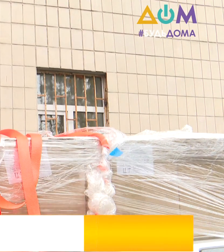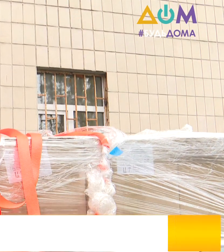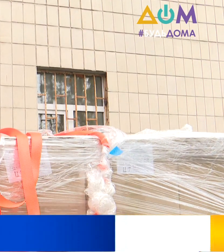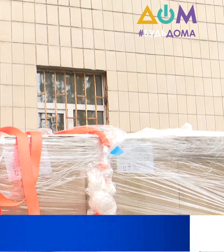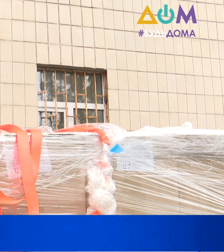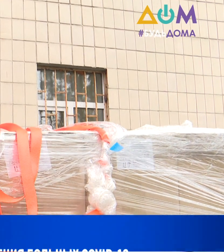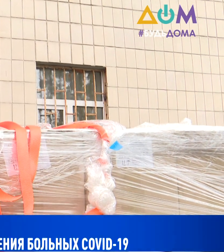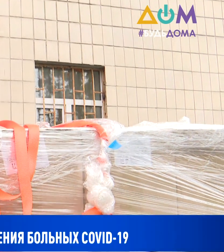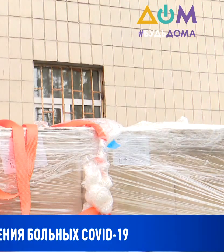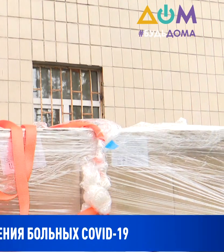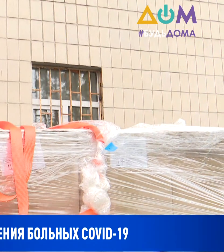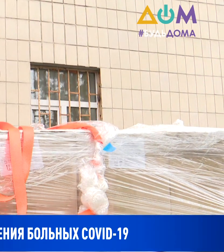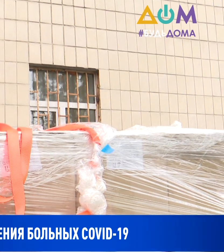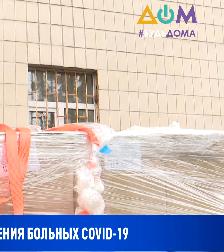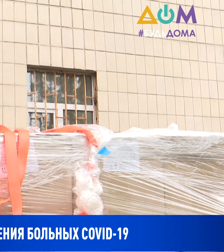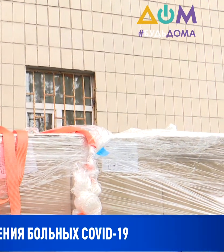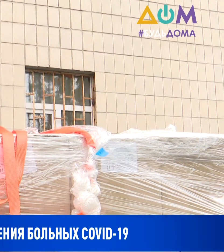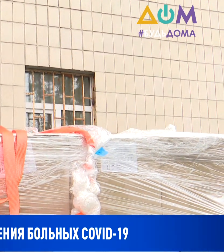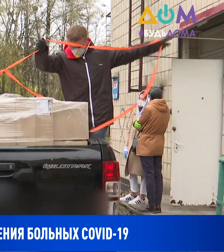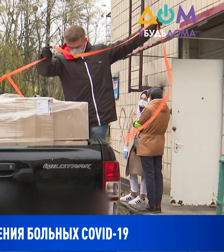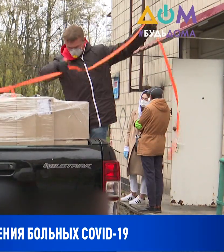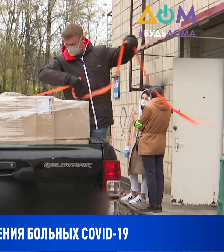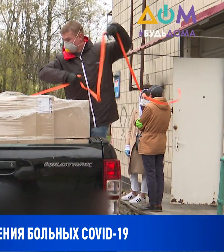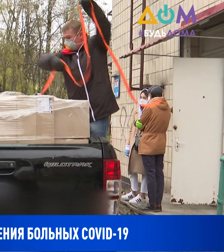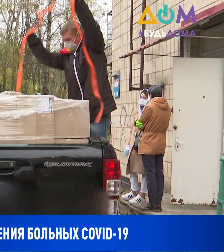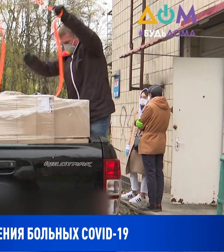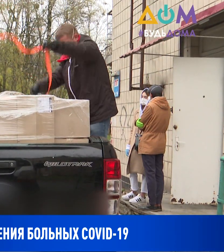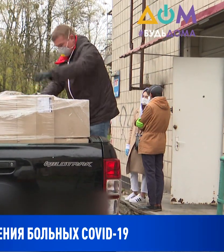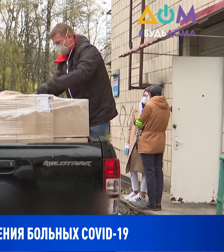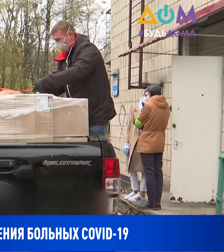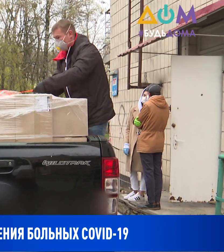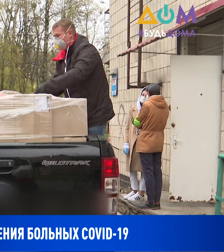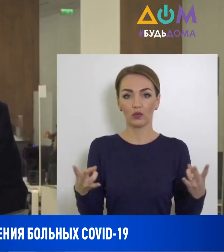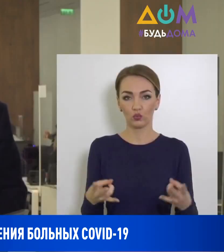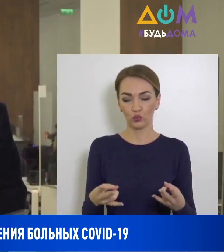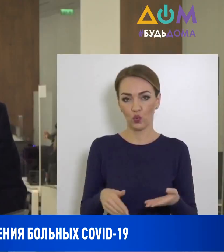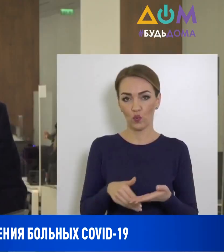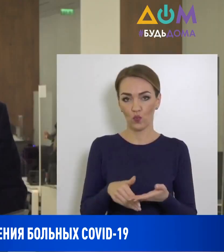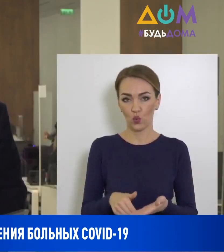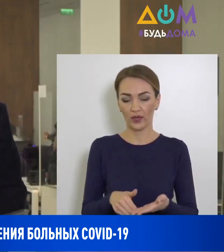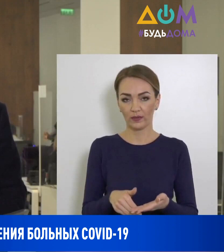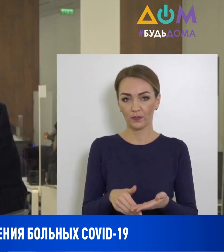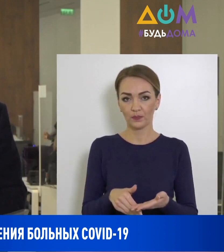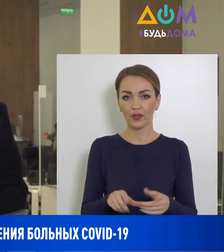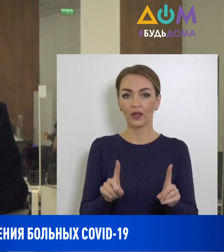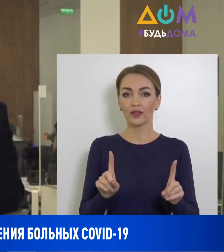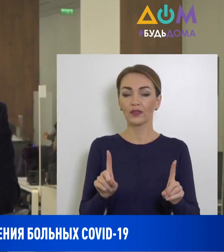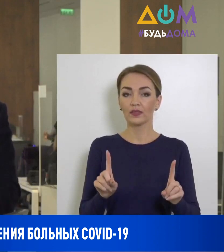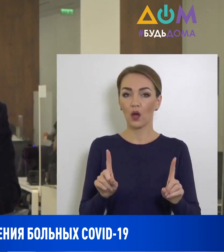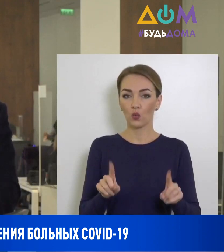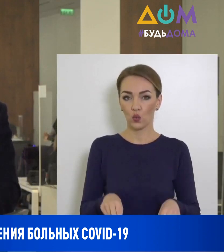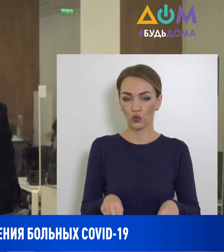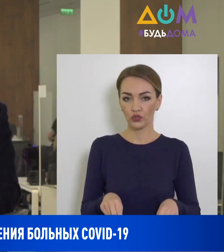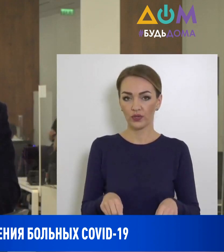101 мільйон гривень потратив Київ на закупку лікарств, необходимых для помощи больным с COVID-19. Об этом сообщил столичный градоначальник